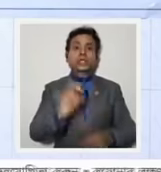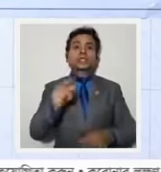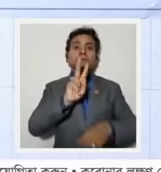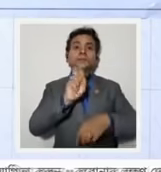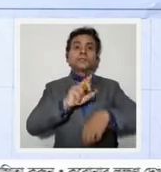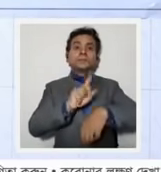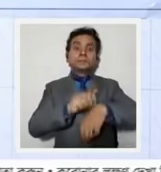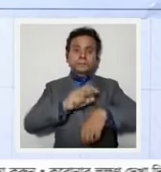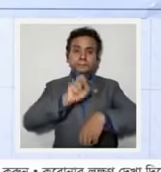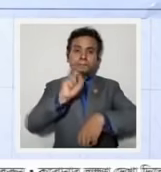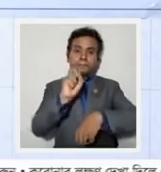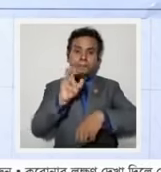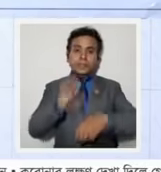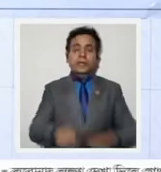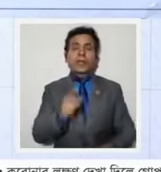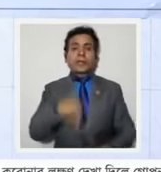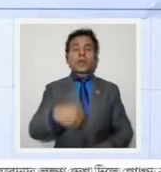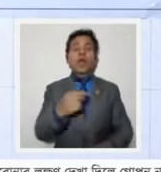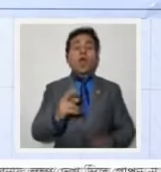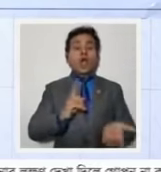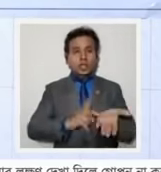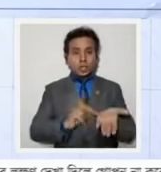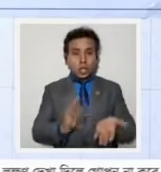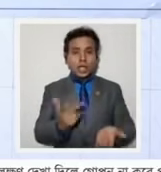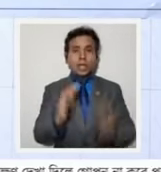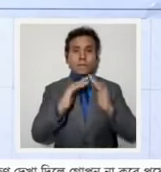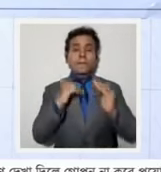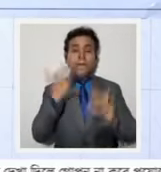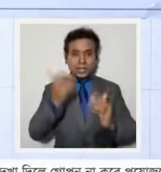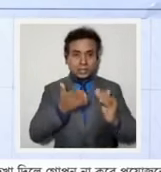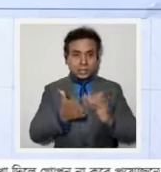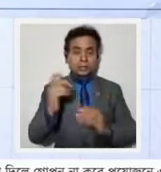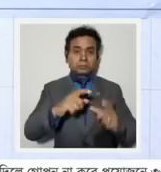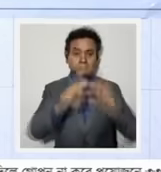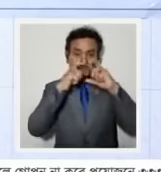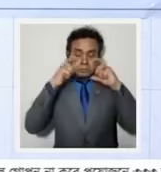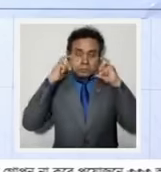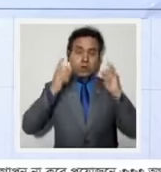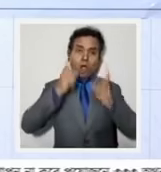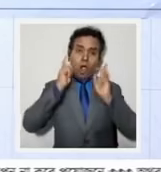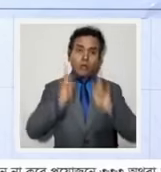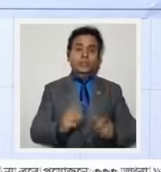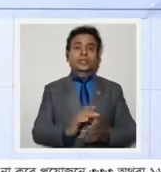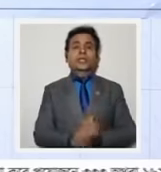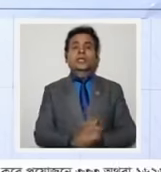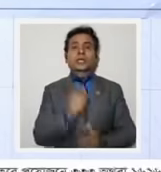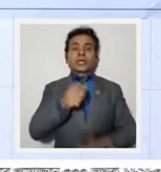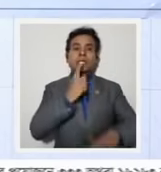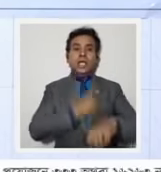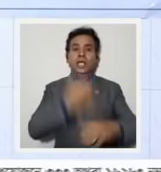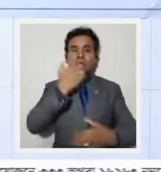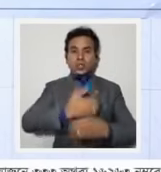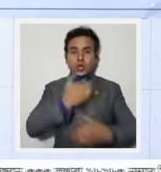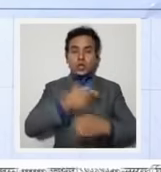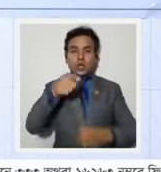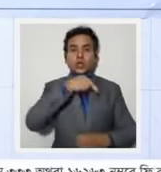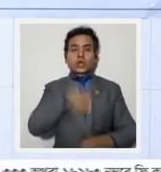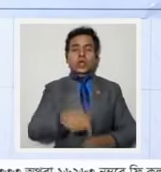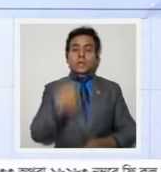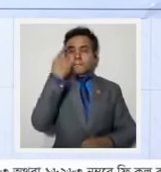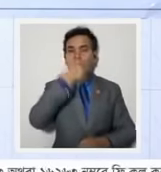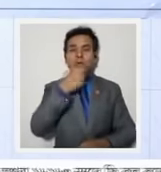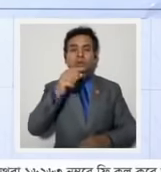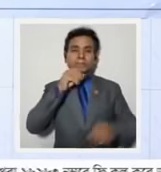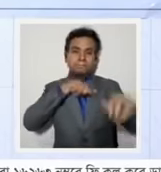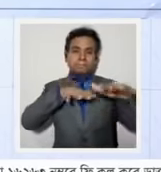থাকব। আমরা বারবার 20 সেকেন্ড ধরে সাবান পানি দিয়ে হাত ধুব, অতি প্রয়োজন না হলে আমরা ঘরের বাইরে বের হব না। আমরা